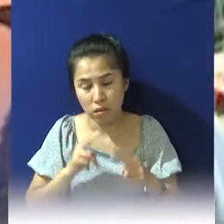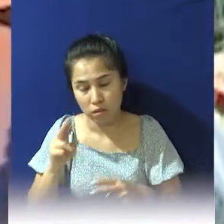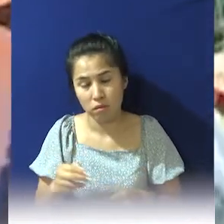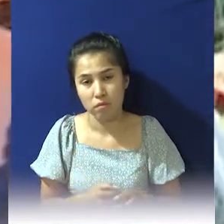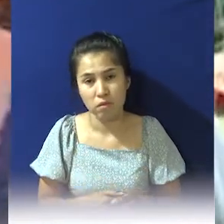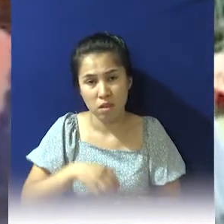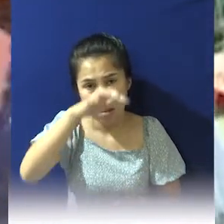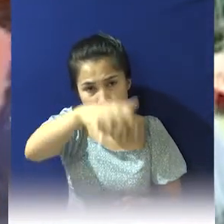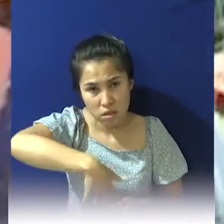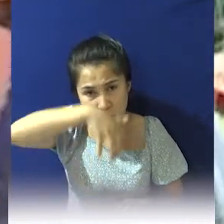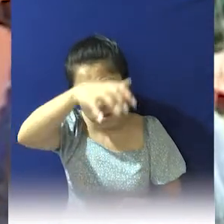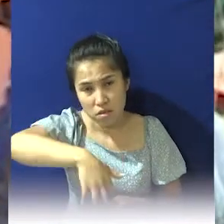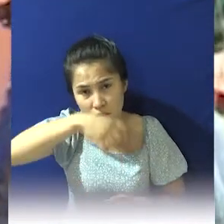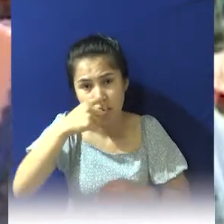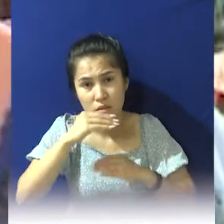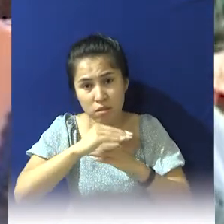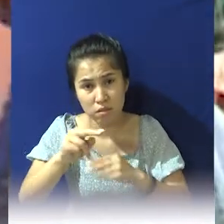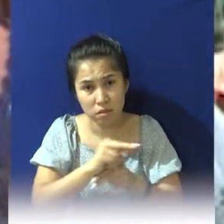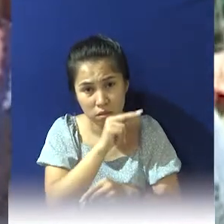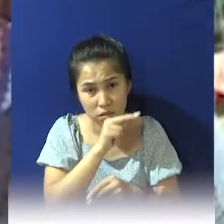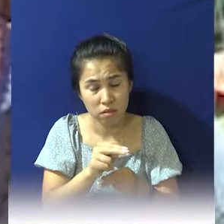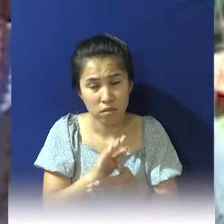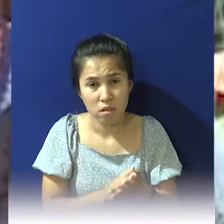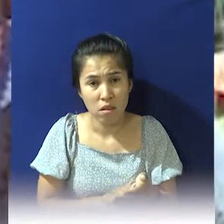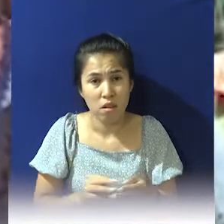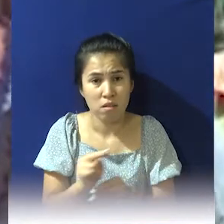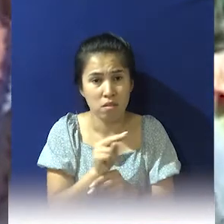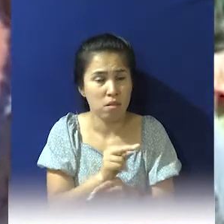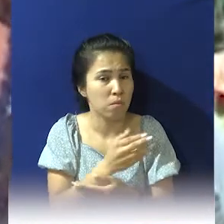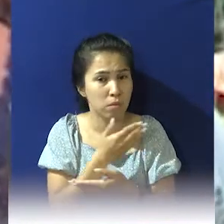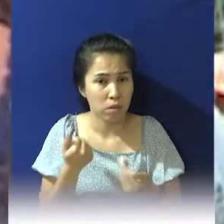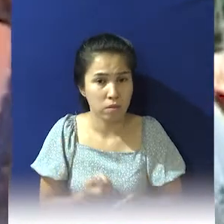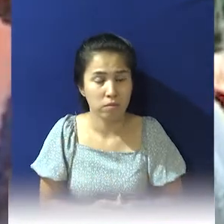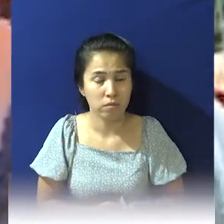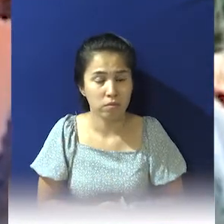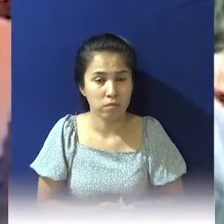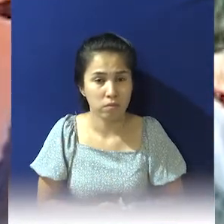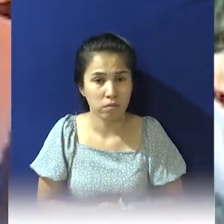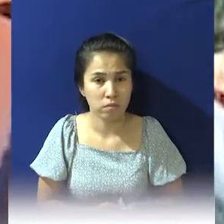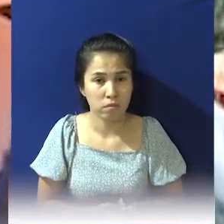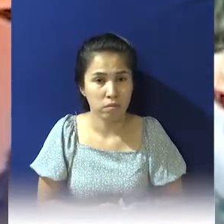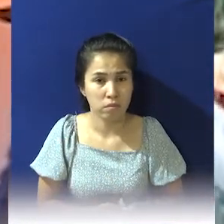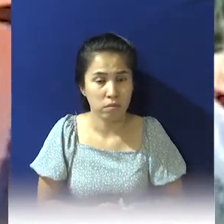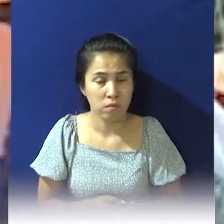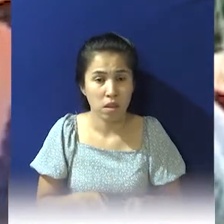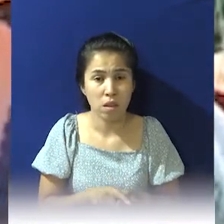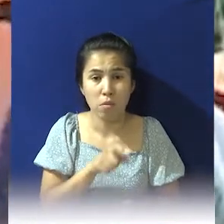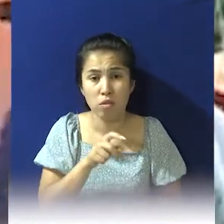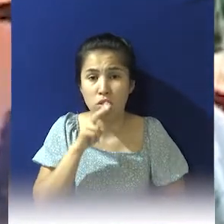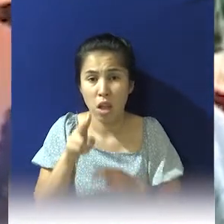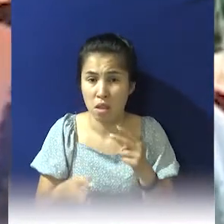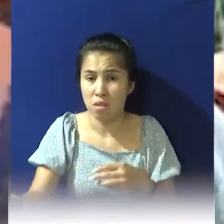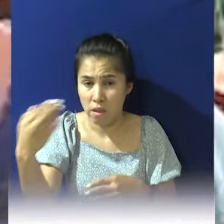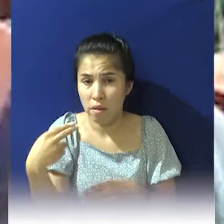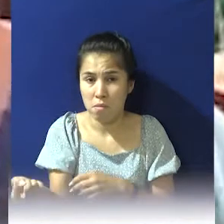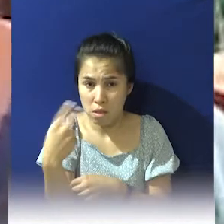так получилось просто. А вот впервые на Балхаше, слышали всегда об этом сказочном озере, много